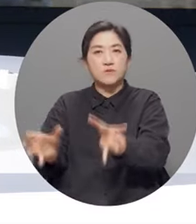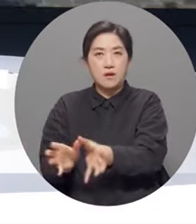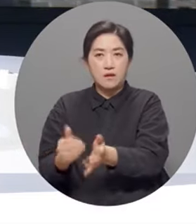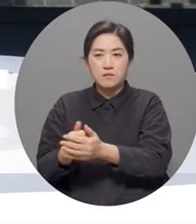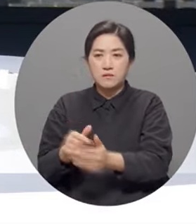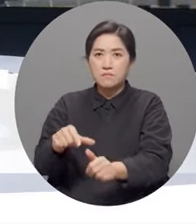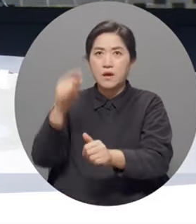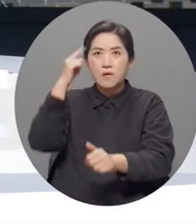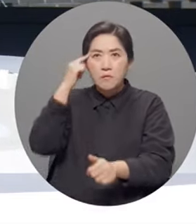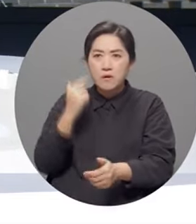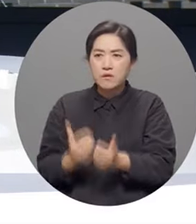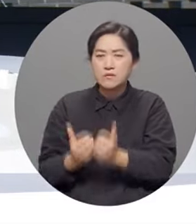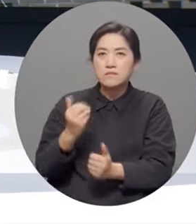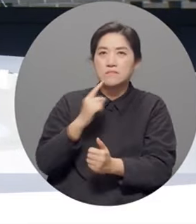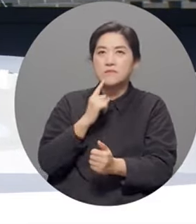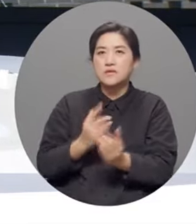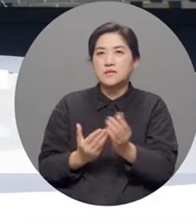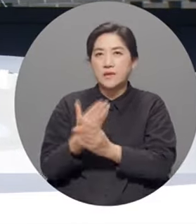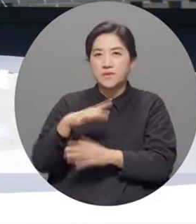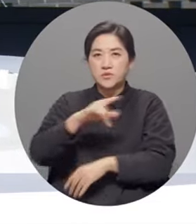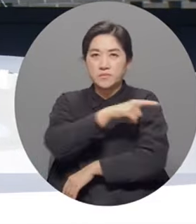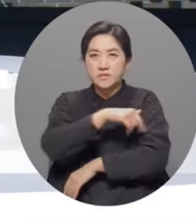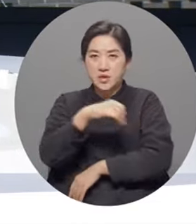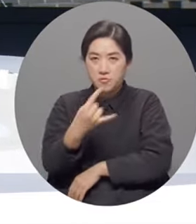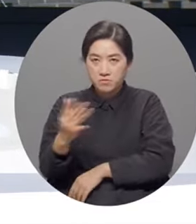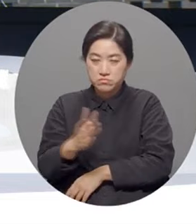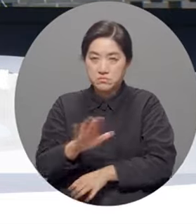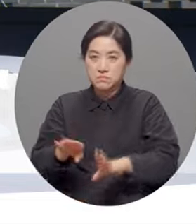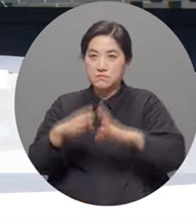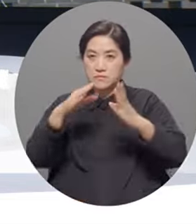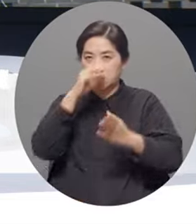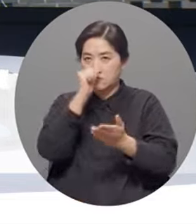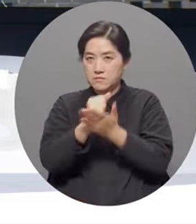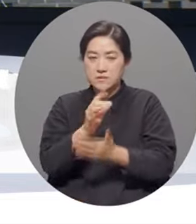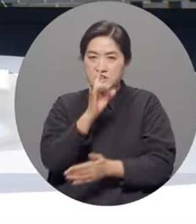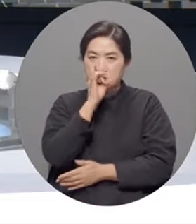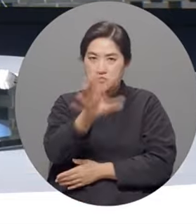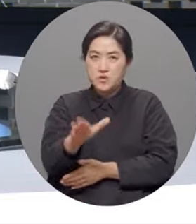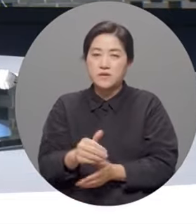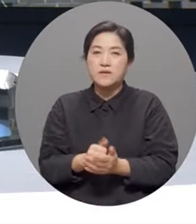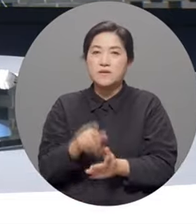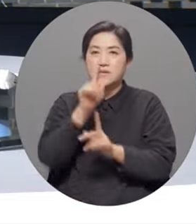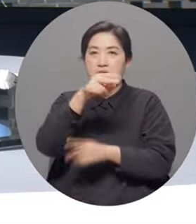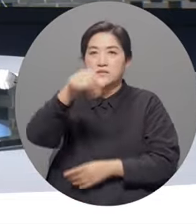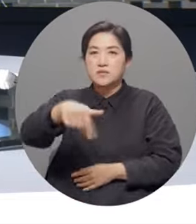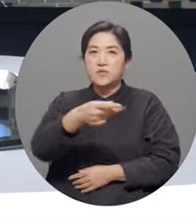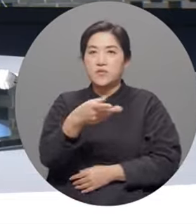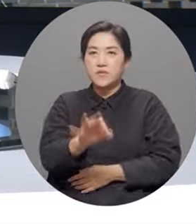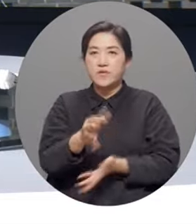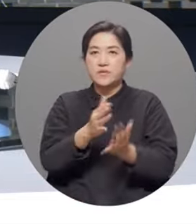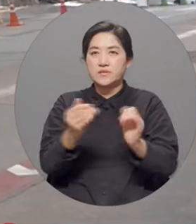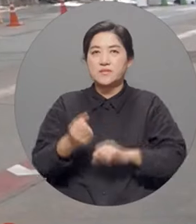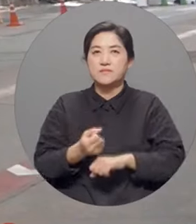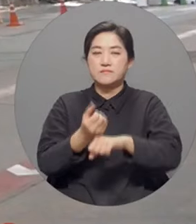인사라는 반발이 이어지면서 첫 이사회부터 제대로 열리지 못했습니다. 이덕영 기자가 전하겠습니다.